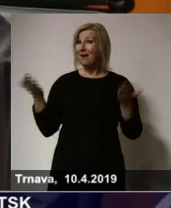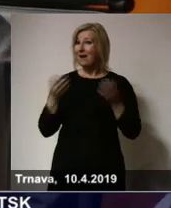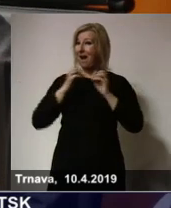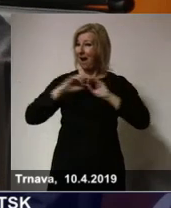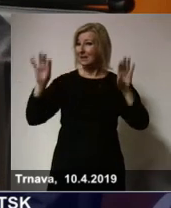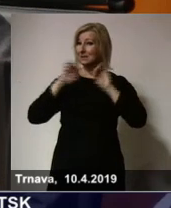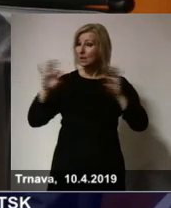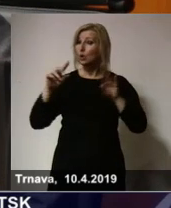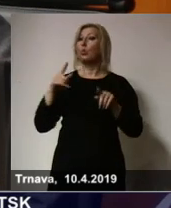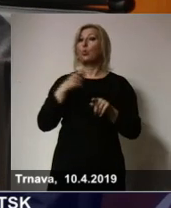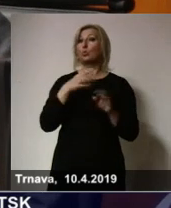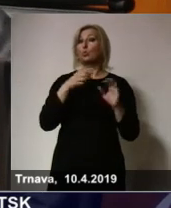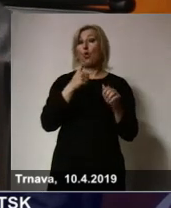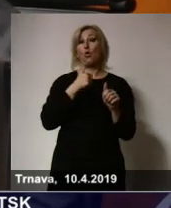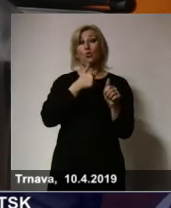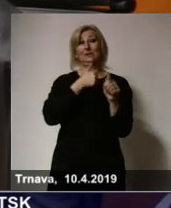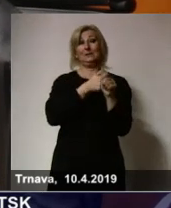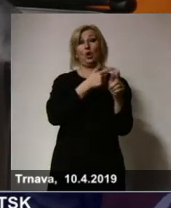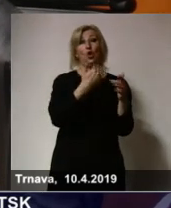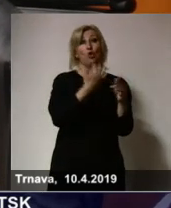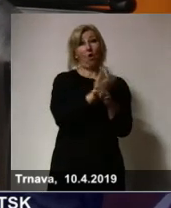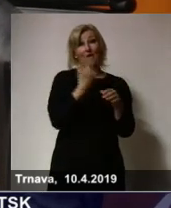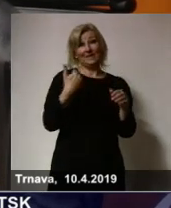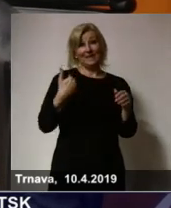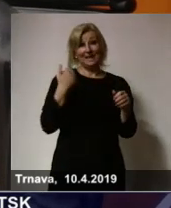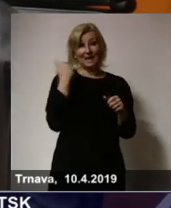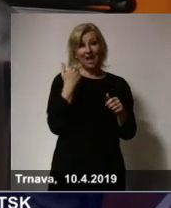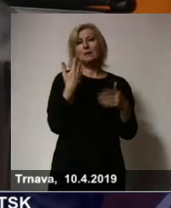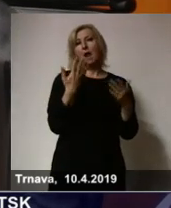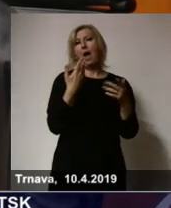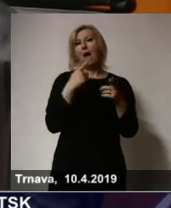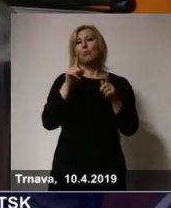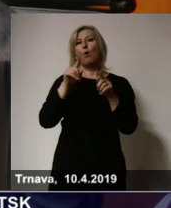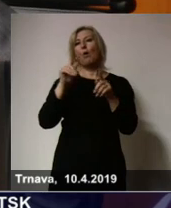staronových, aby ich organizácie nabrali kultúrne povedomie